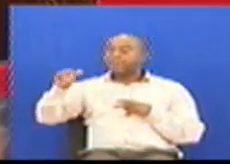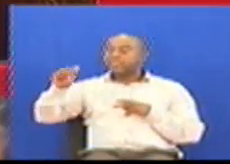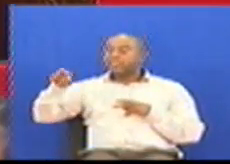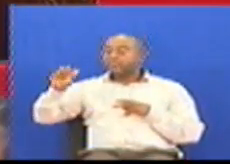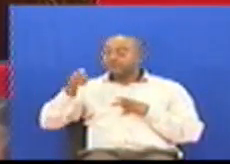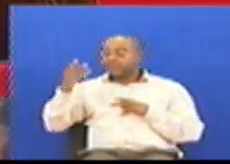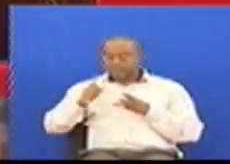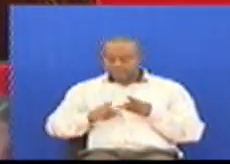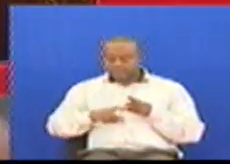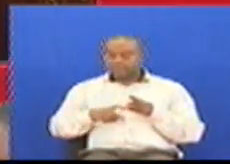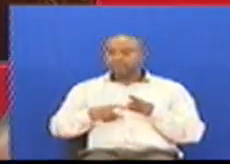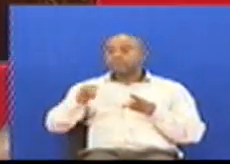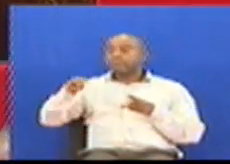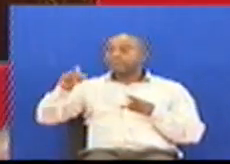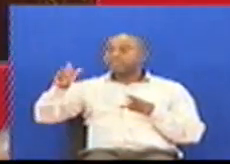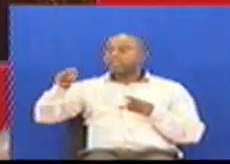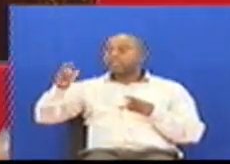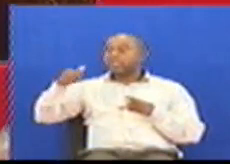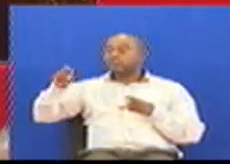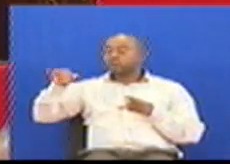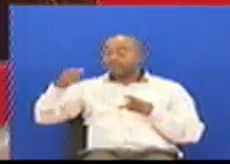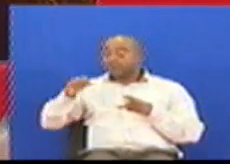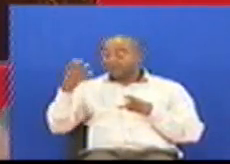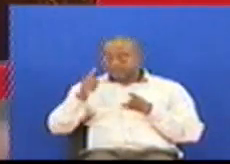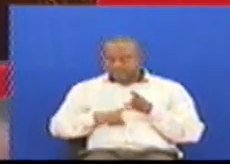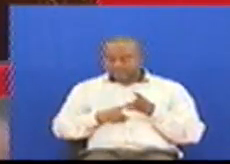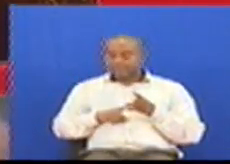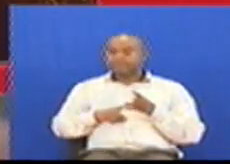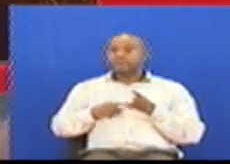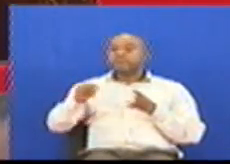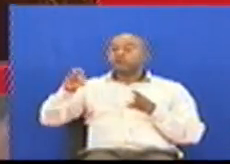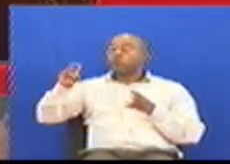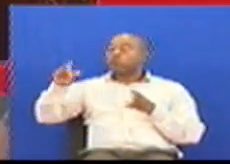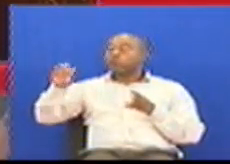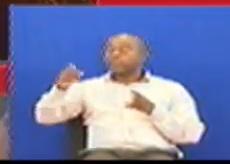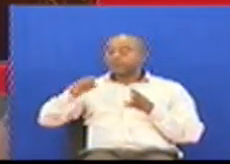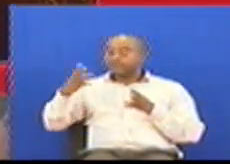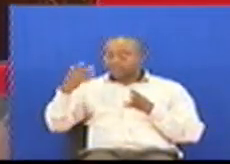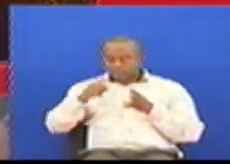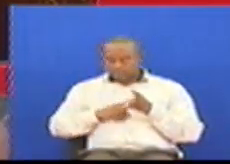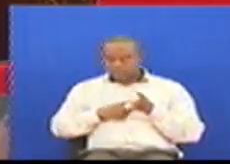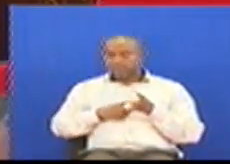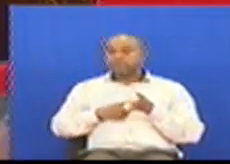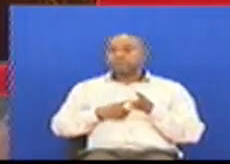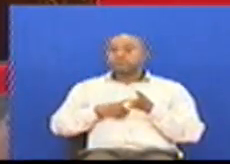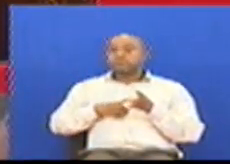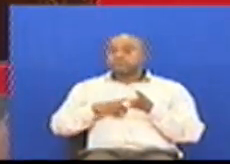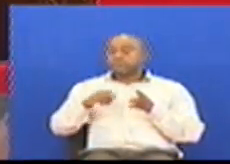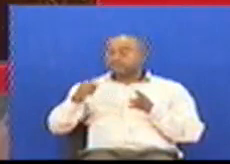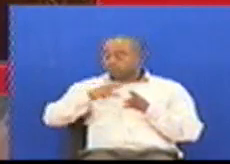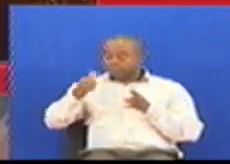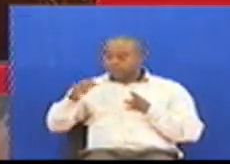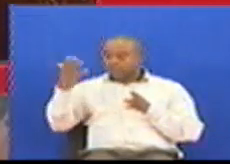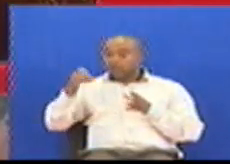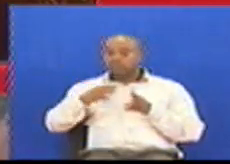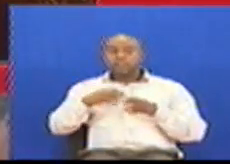500, kituo cha Mikanjuni tulipata milioni 400, Duga tulipata milioni 500 na Mikanjuni milioni 500. Na alituahidi pia